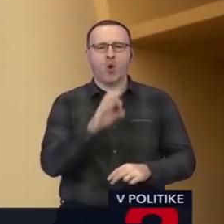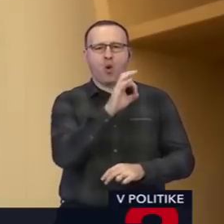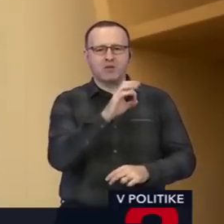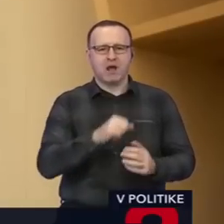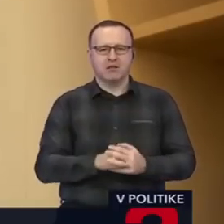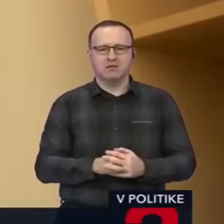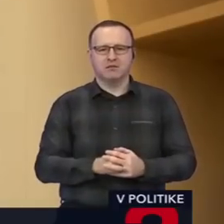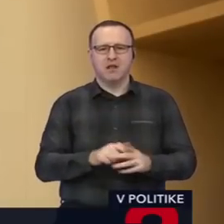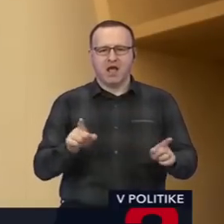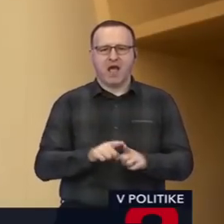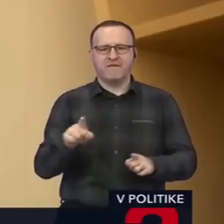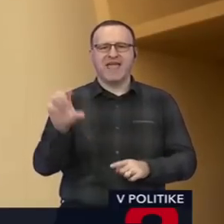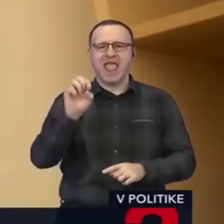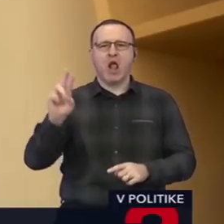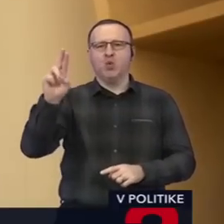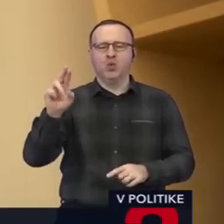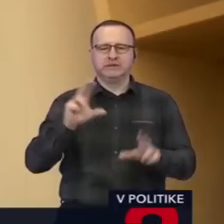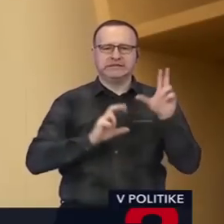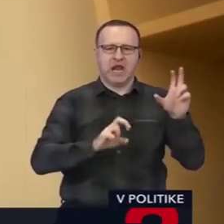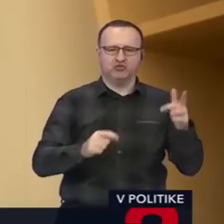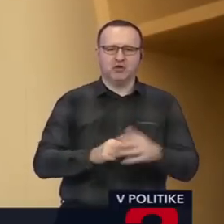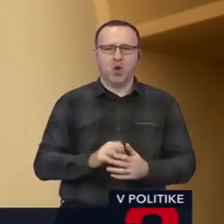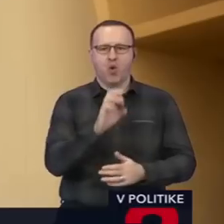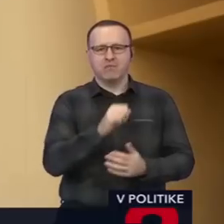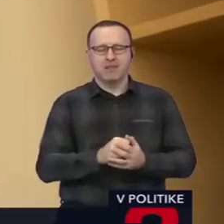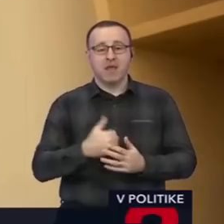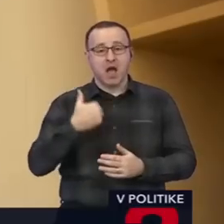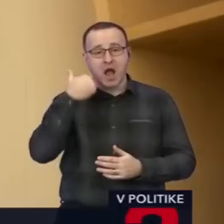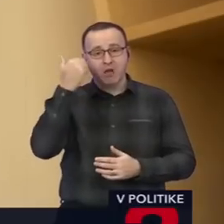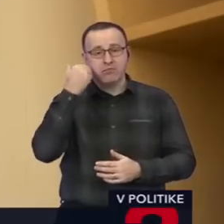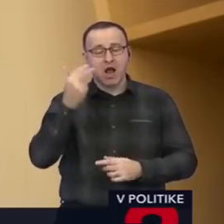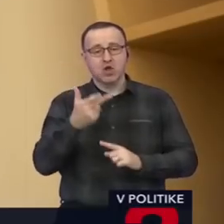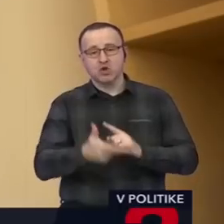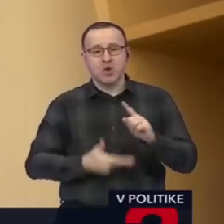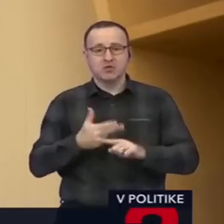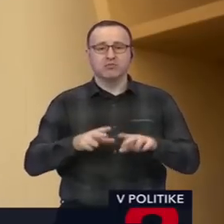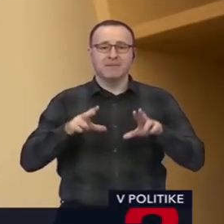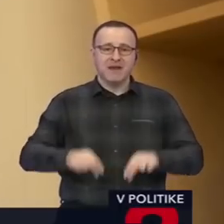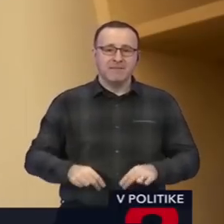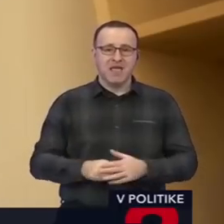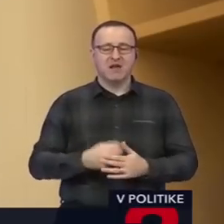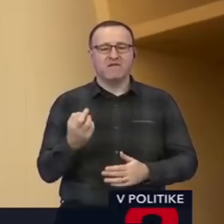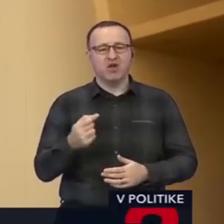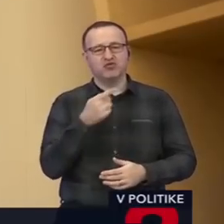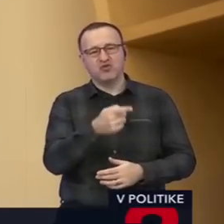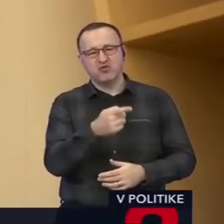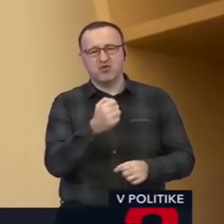Európou robí Viktor Orbán v Maďarsku. Hanba trojnásobnému premiérovi, že sa k takémuto niečomu znížil, lebo v